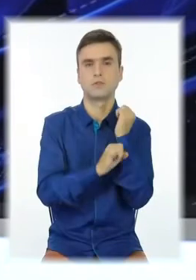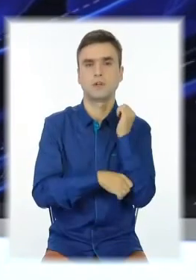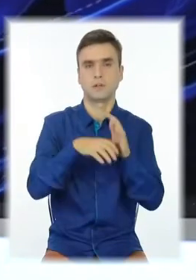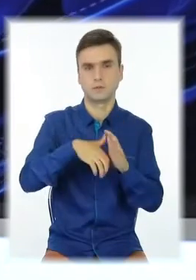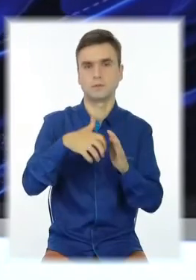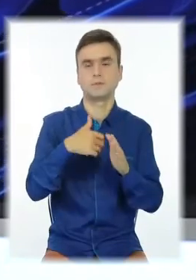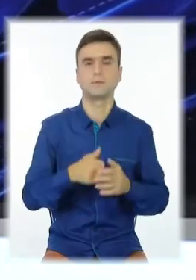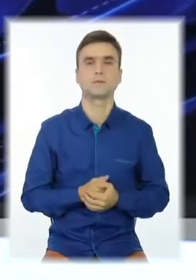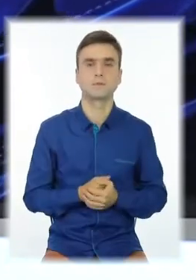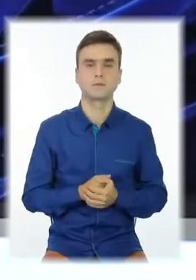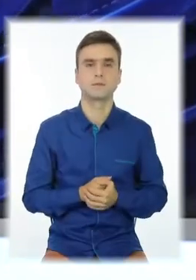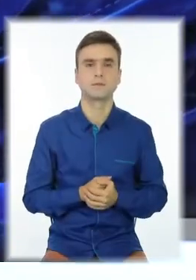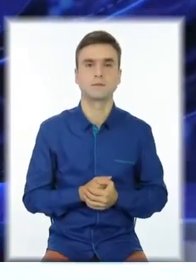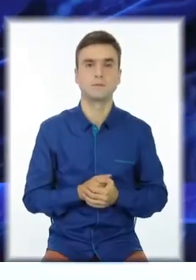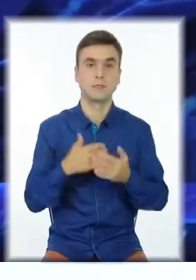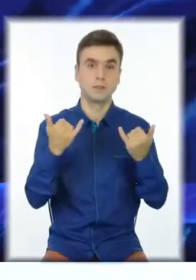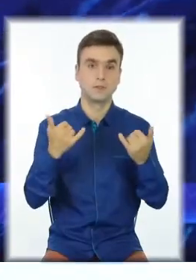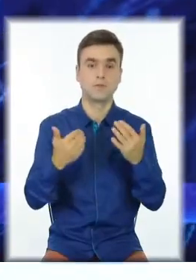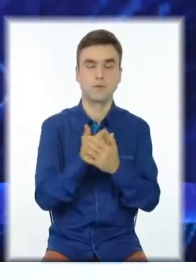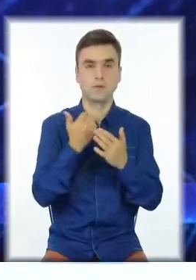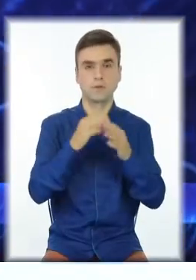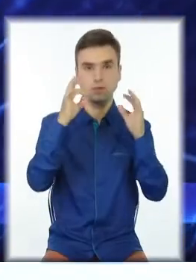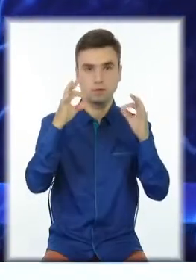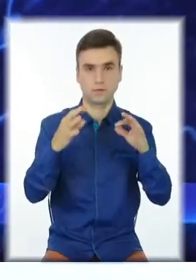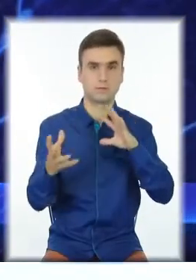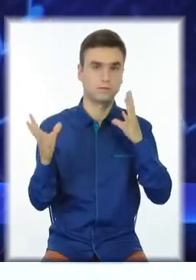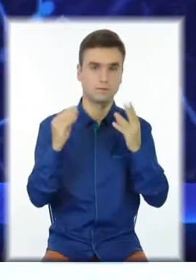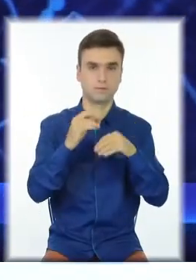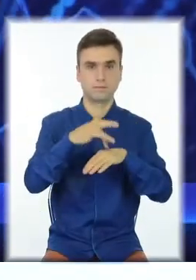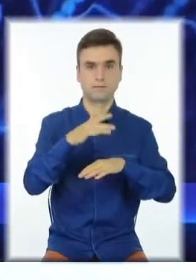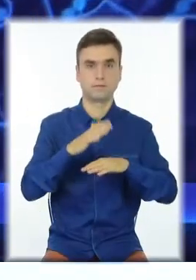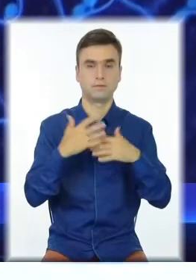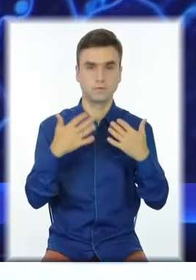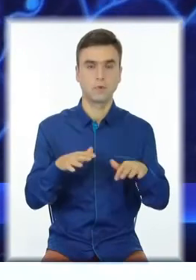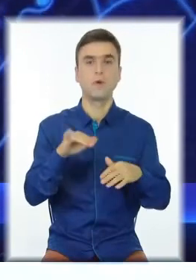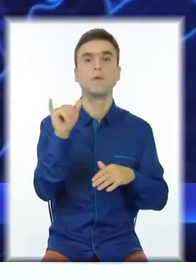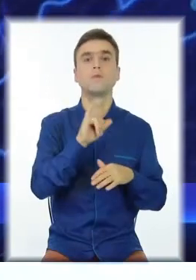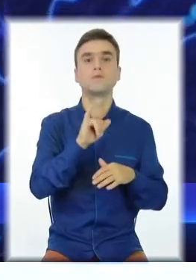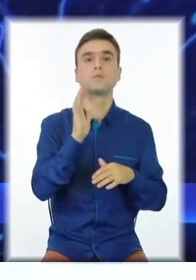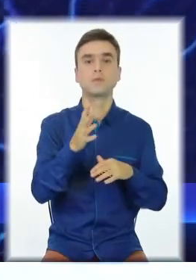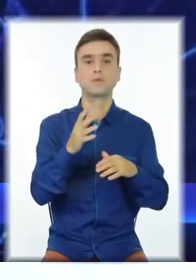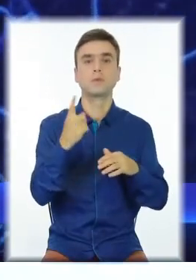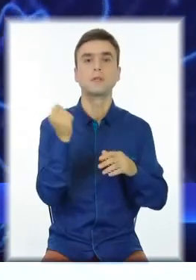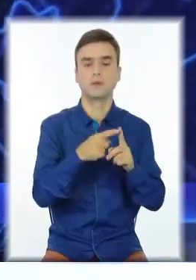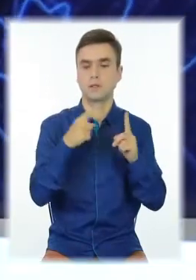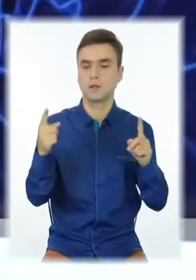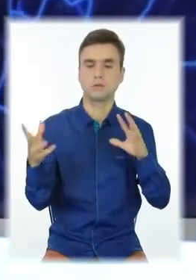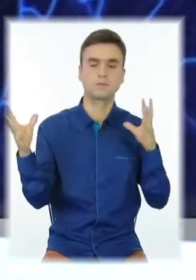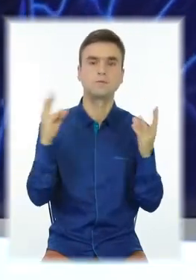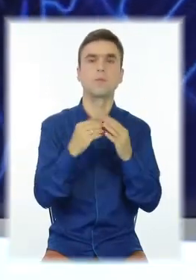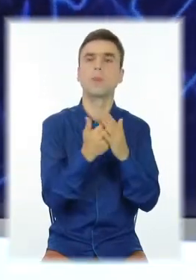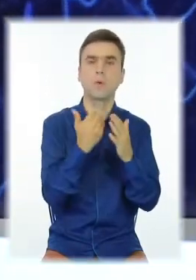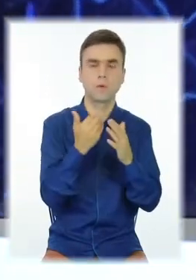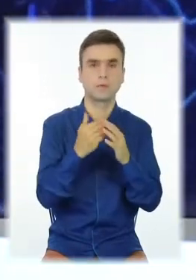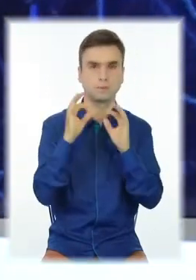побачили цей день журналісти першого міського. У суботу підсумки тижня для вас, як завжди, підіб'є Юлія Ємельянова, а Іван